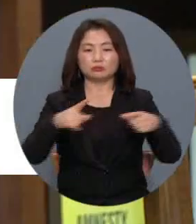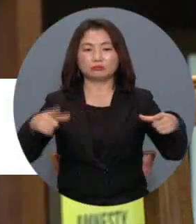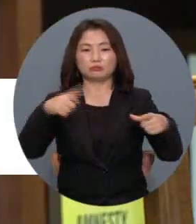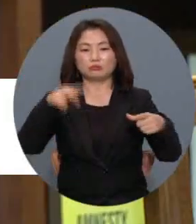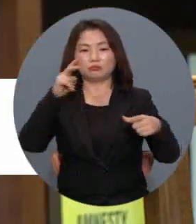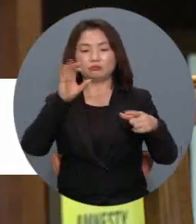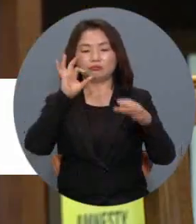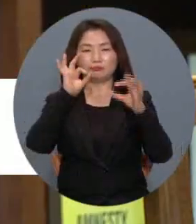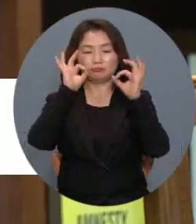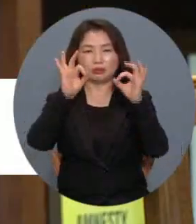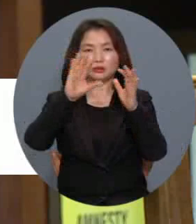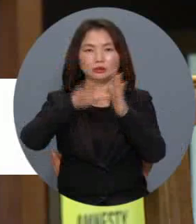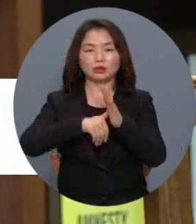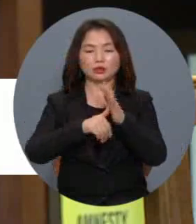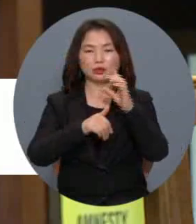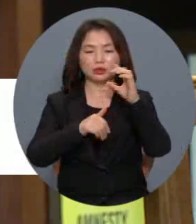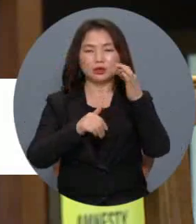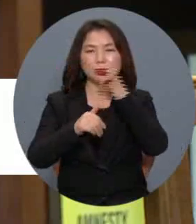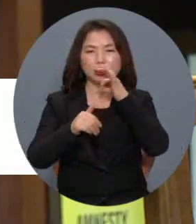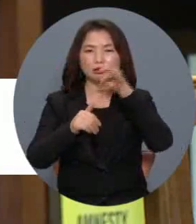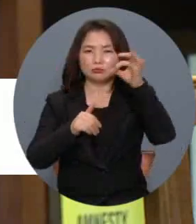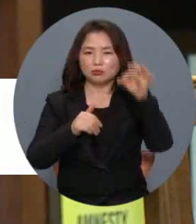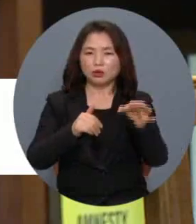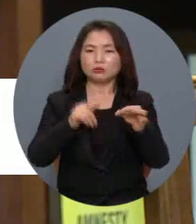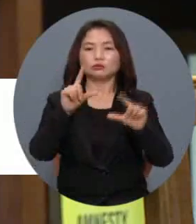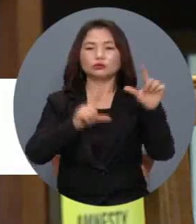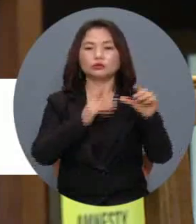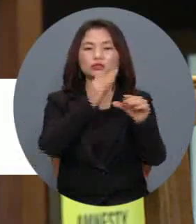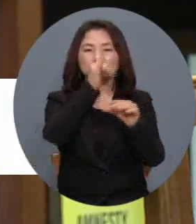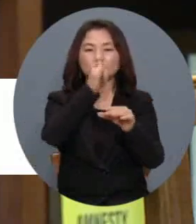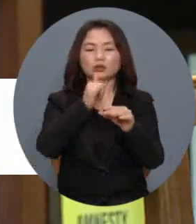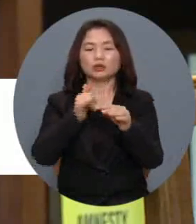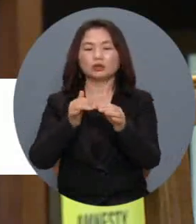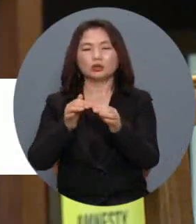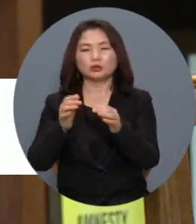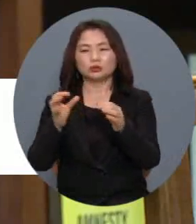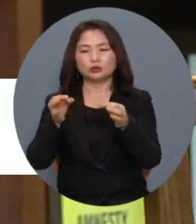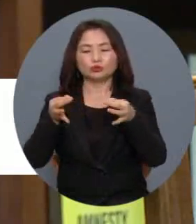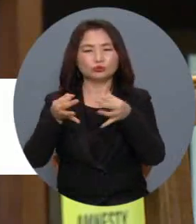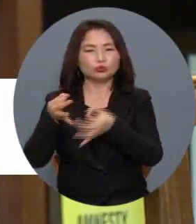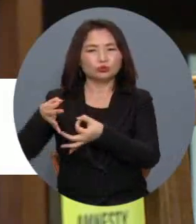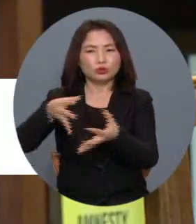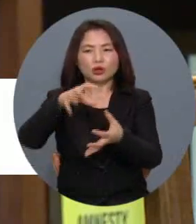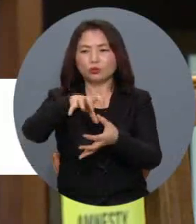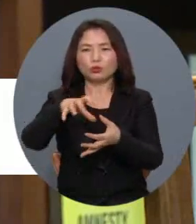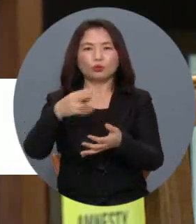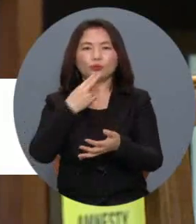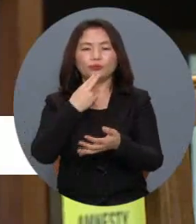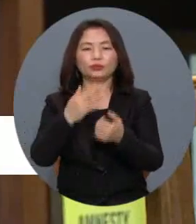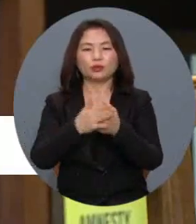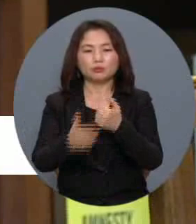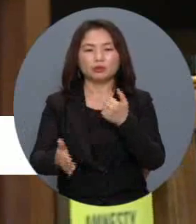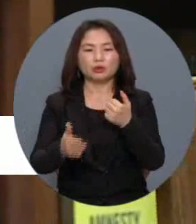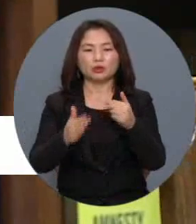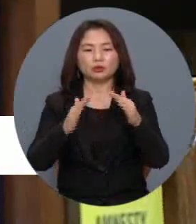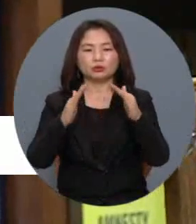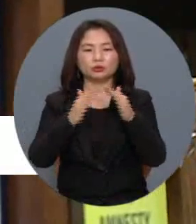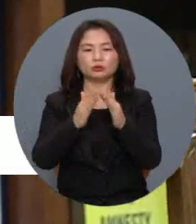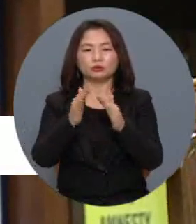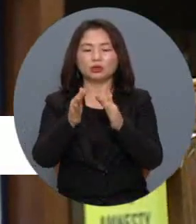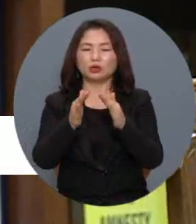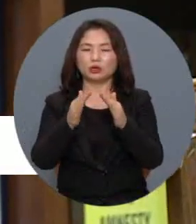적에는 이 저금리 기조가 이어지고 있고 또 시중에 돈이 갈 데가 없습니다. 그래서 이 주택